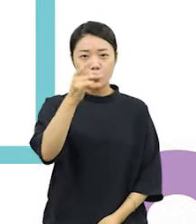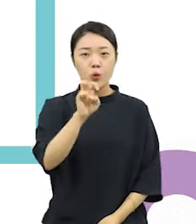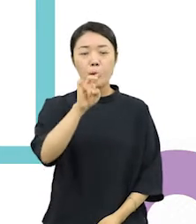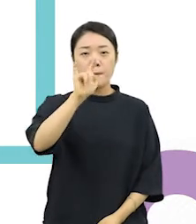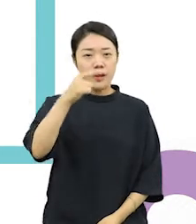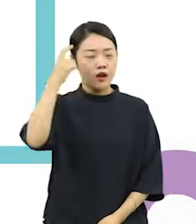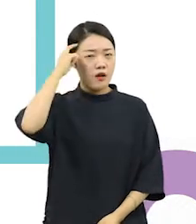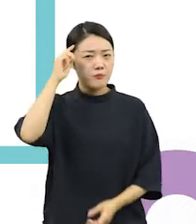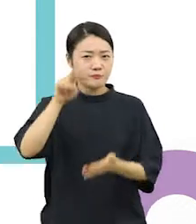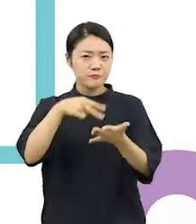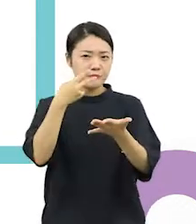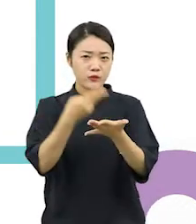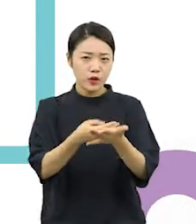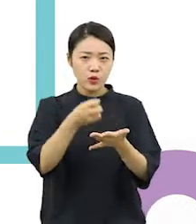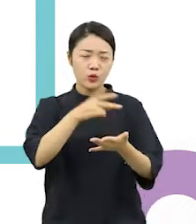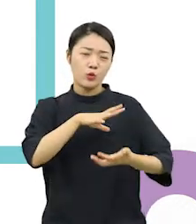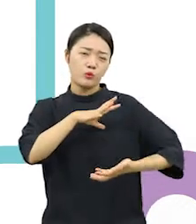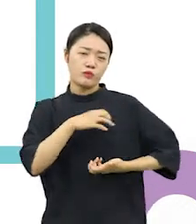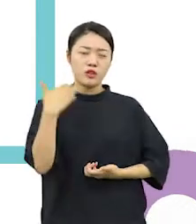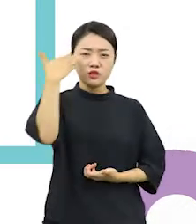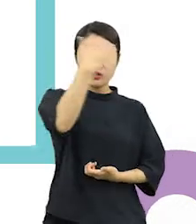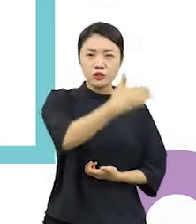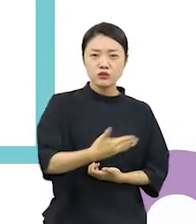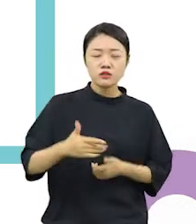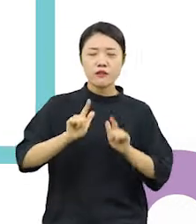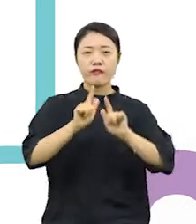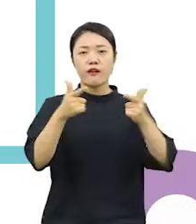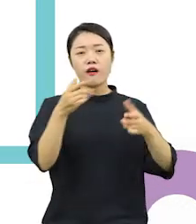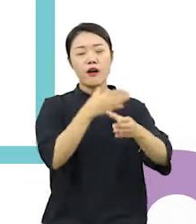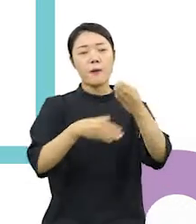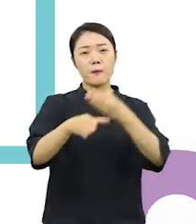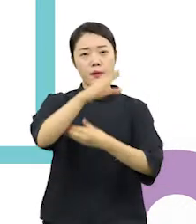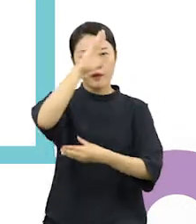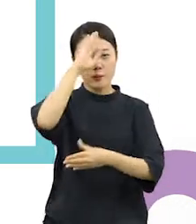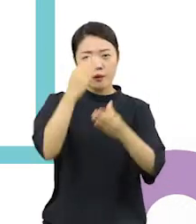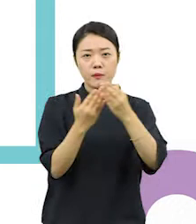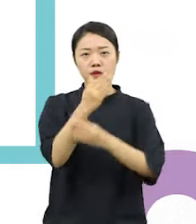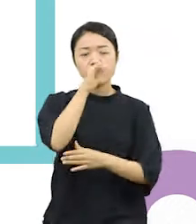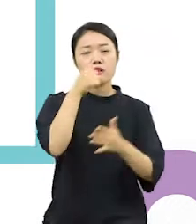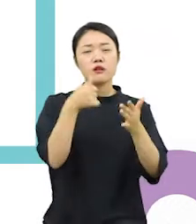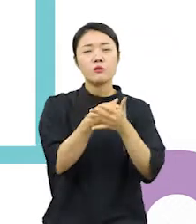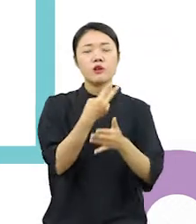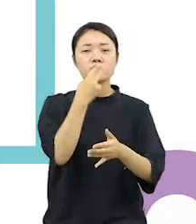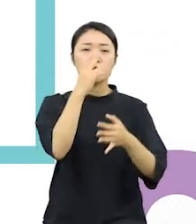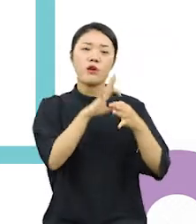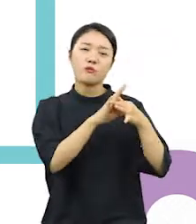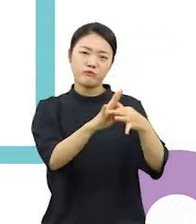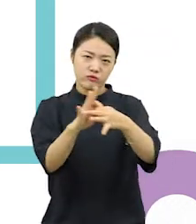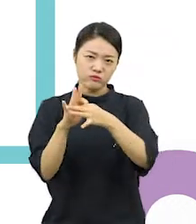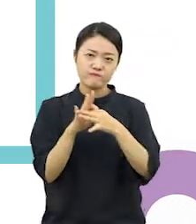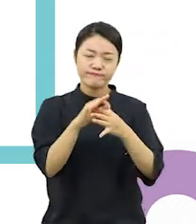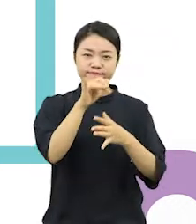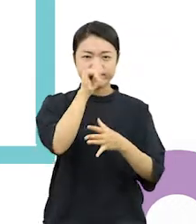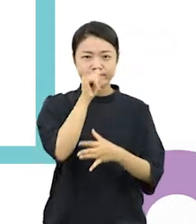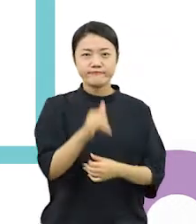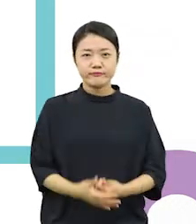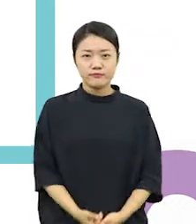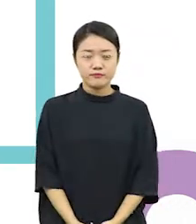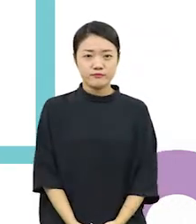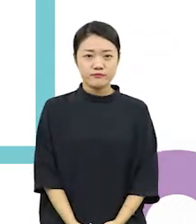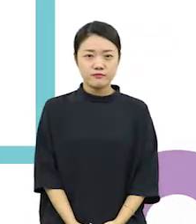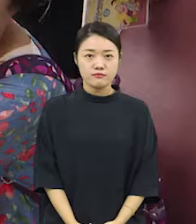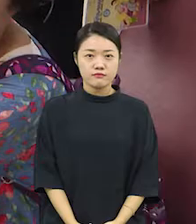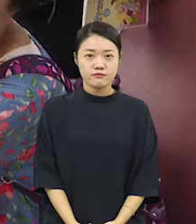뇌졸중, 신부전 등 전신에 걸쳐 다양한 합병증을 일으키며 생명과 건강을 직접적으로 위협하기